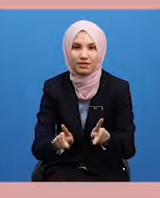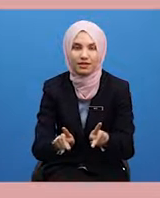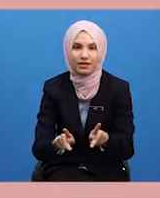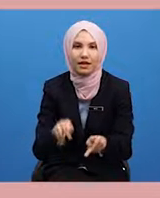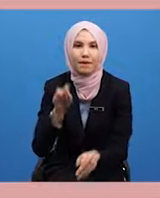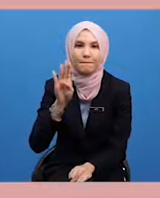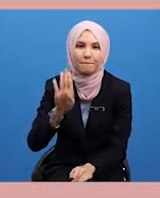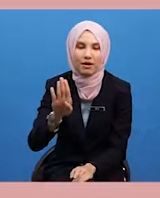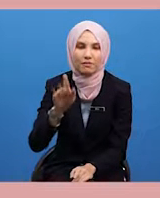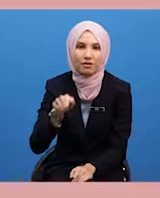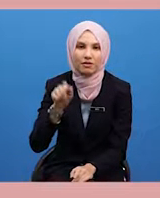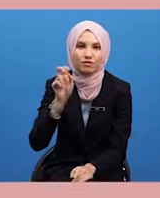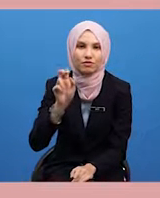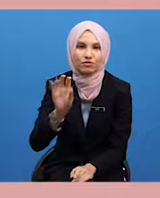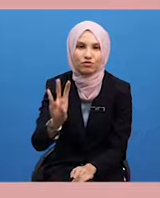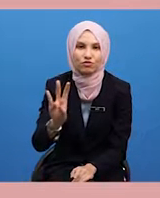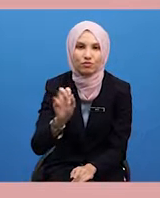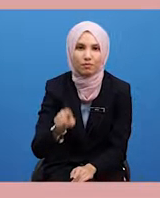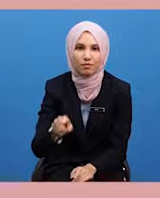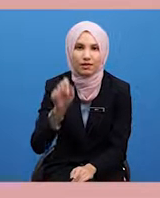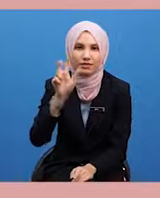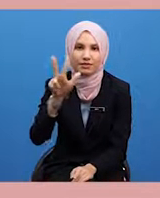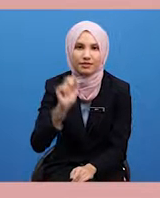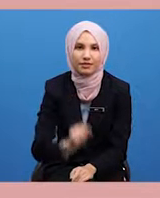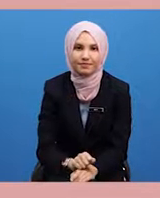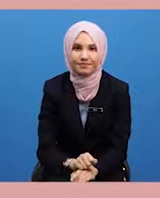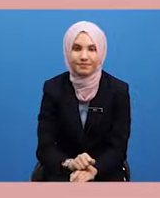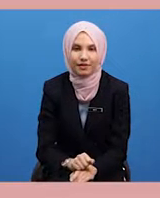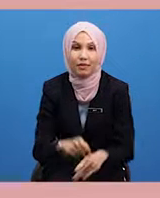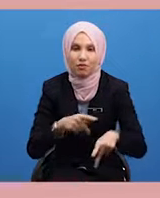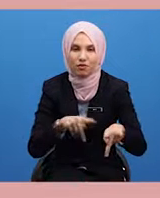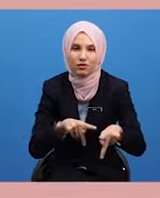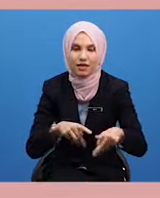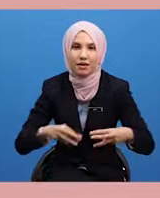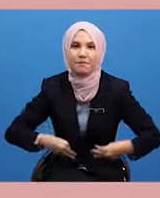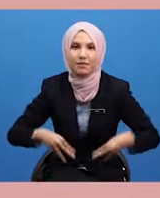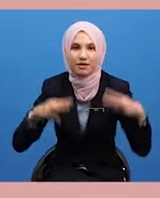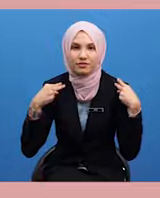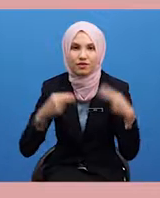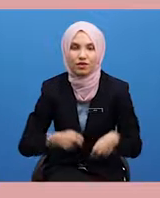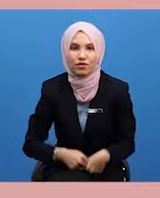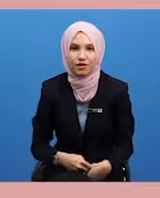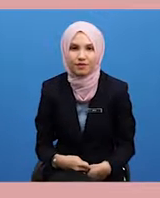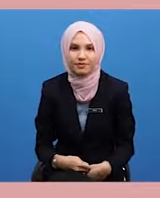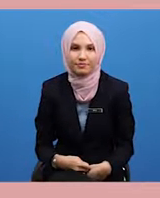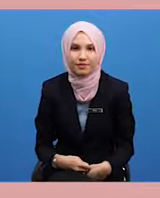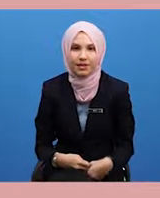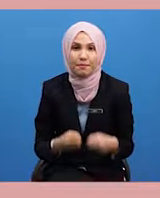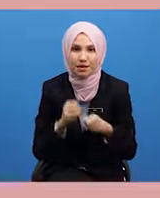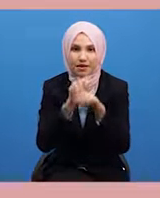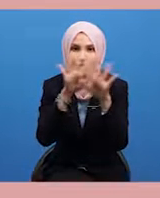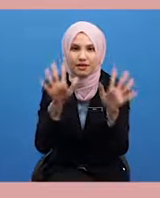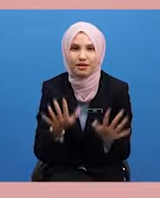4.7.3, memerihalkan proses persenyawaan dan menerangkan pembentukan biji benih